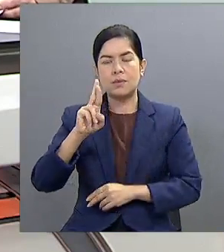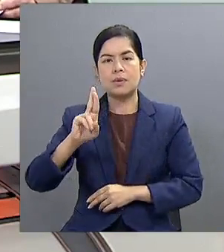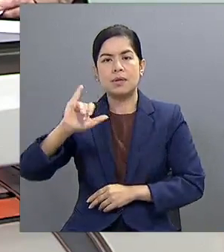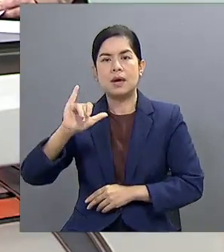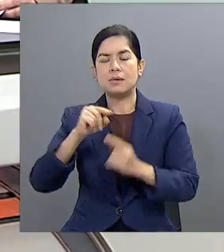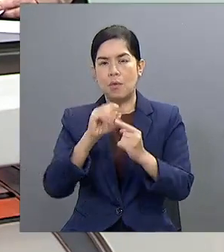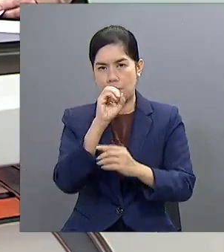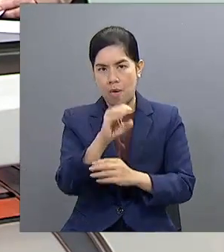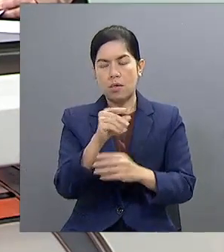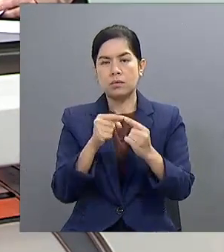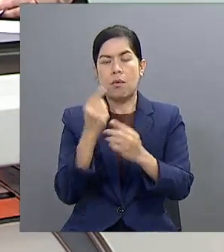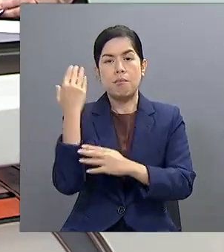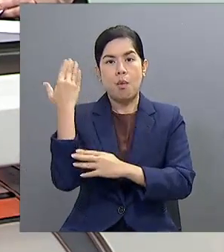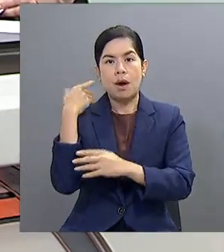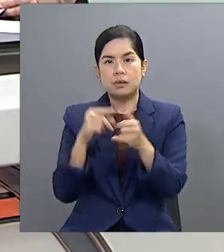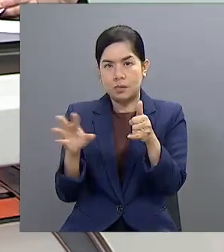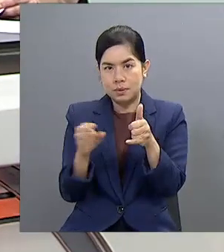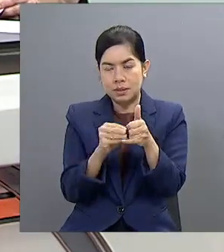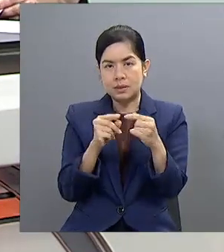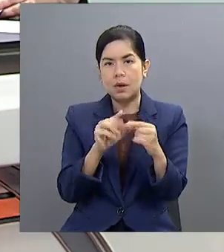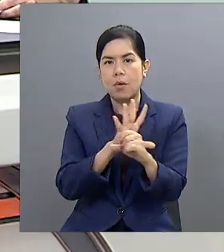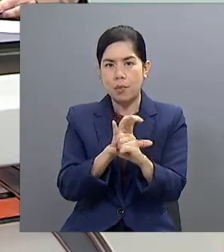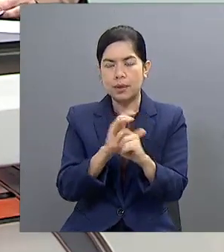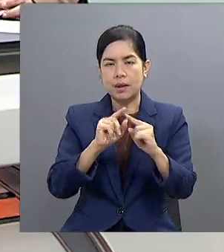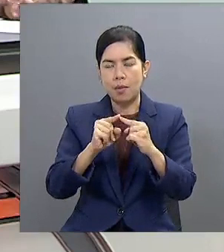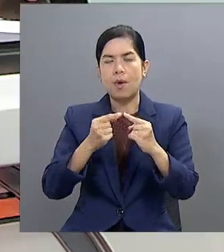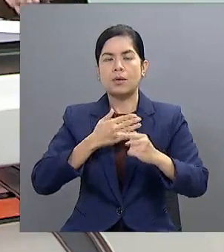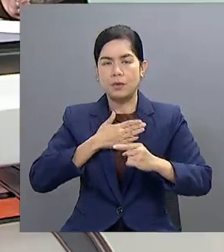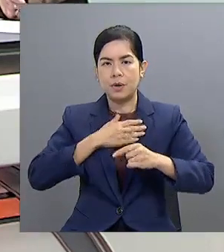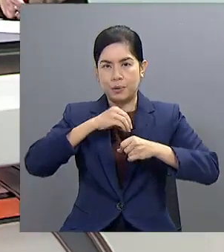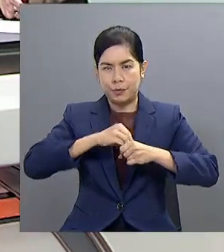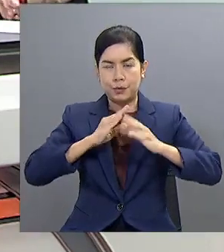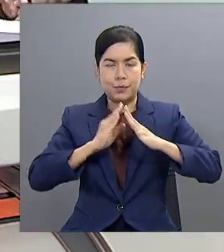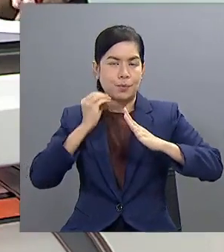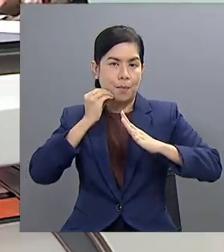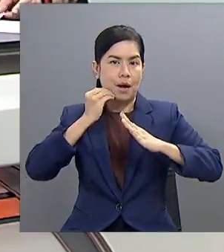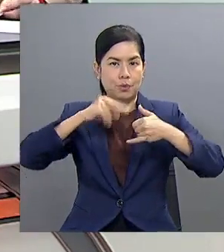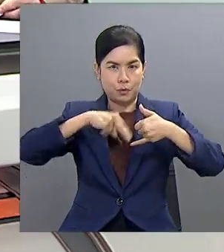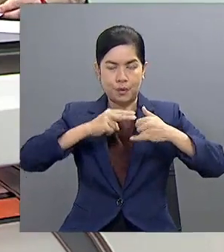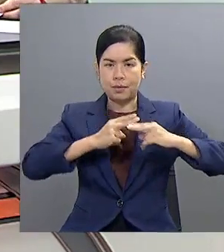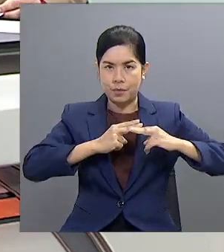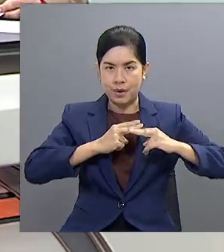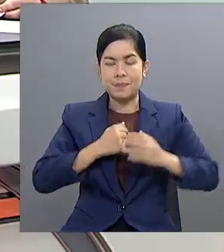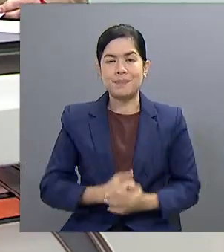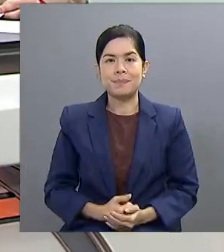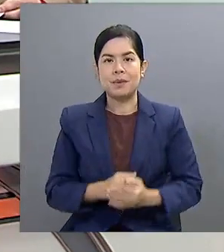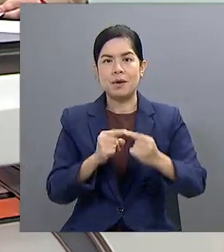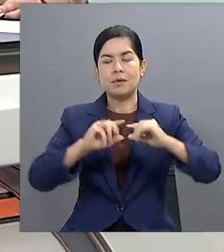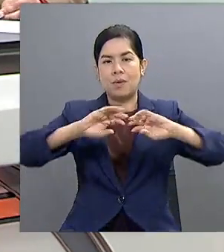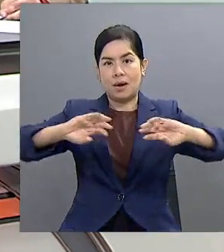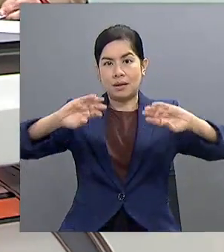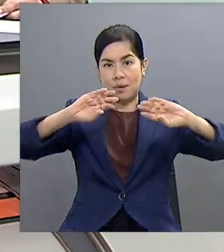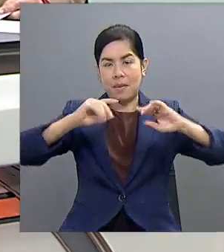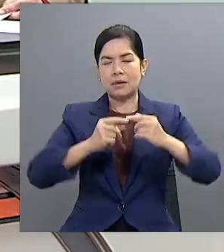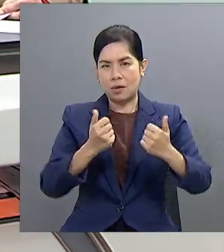นี้ส่วนการรักษาตัวทำที่บ้านตามมาตรการนะคะหากว่านับรวมแล้วเท่ากับว่ารัฐบาลชุดนี้มีรัฐมนตรีติด